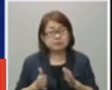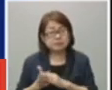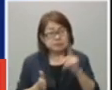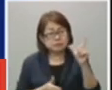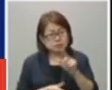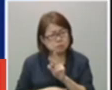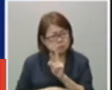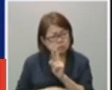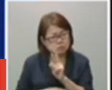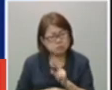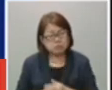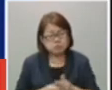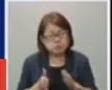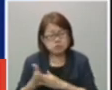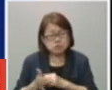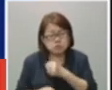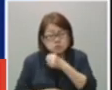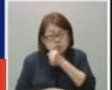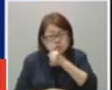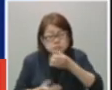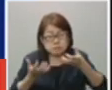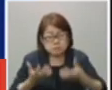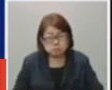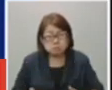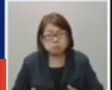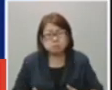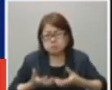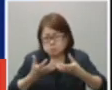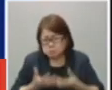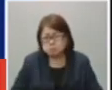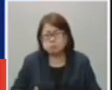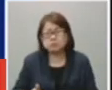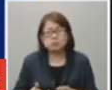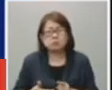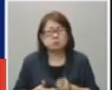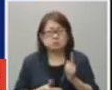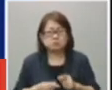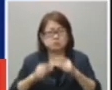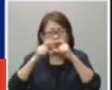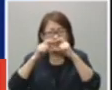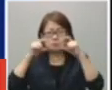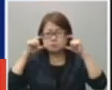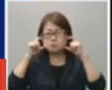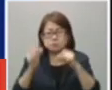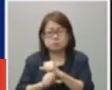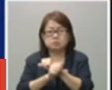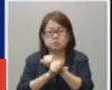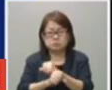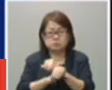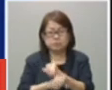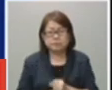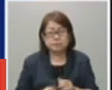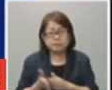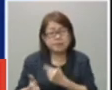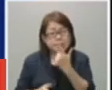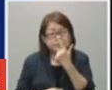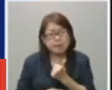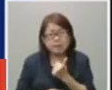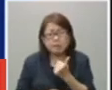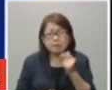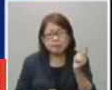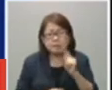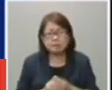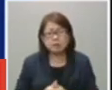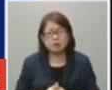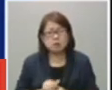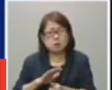วังสีส้มแย่แล้วนะครับแย่สุดๆต้องใส่หน้ากากกันฝุ่นพิษสีแดงคืออ